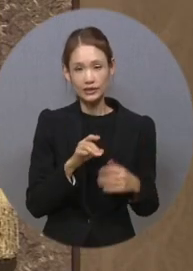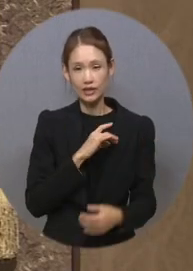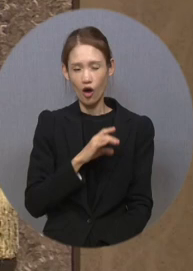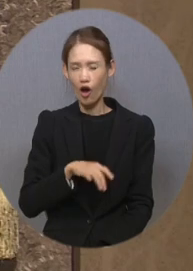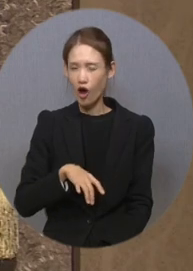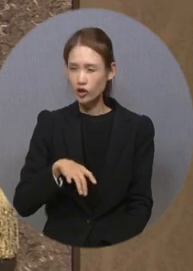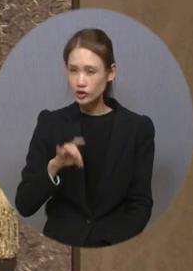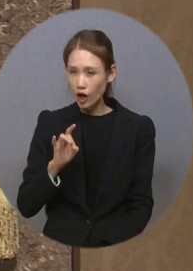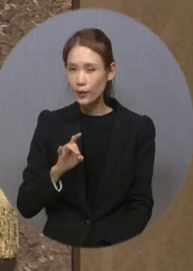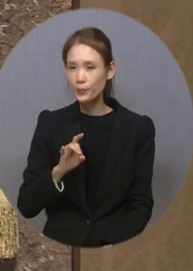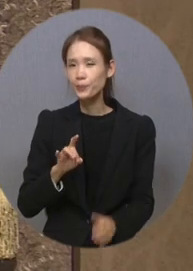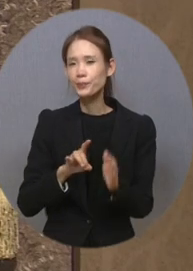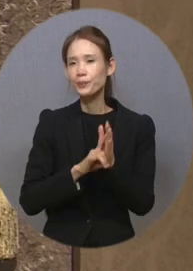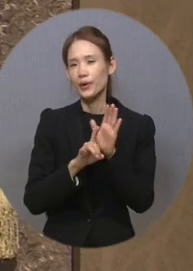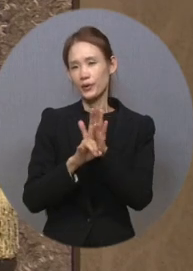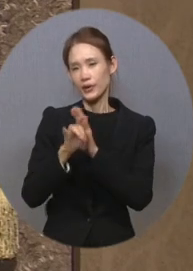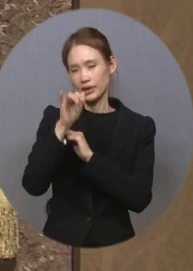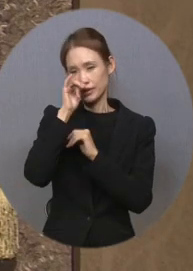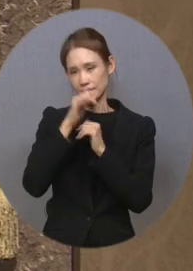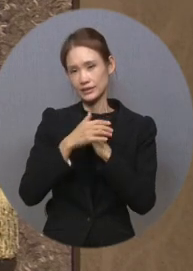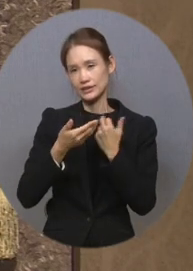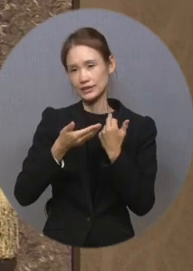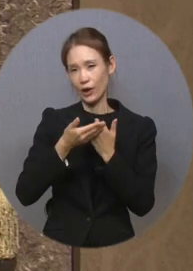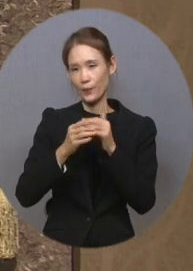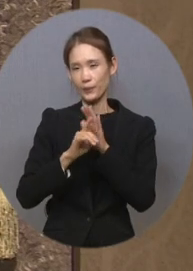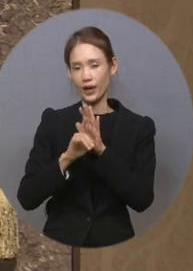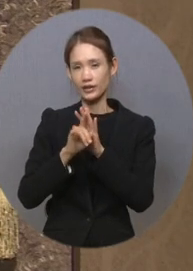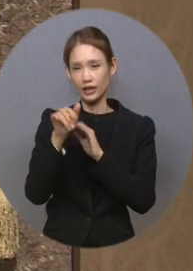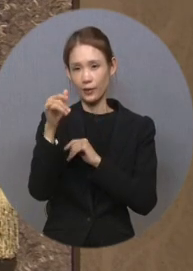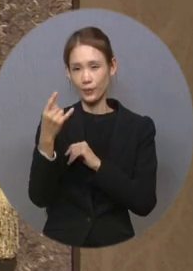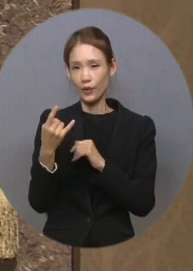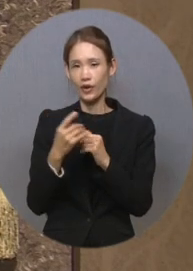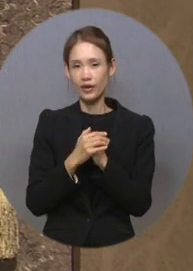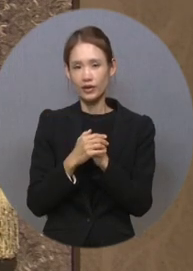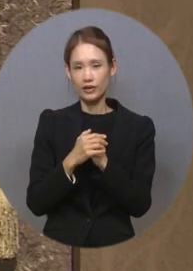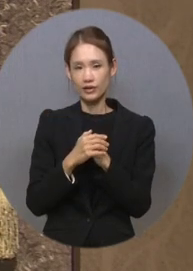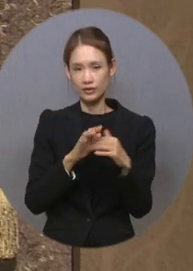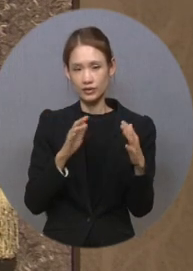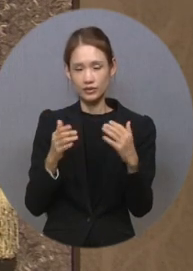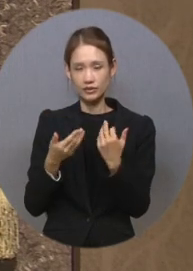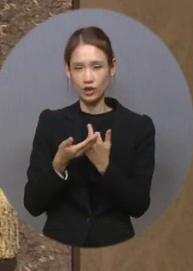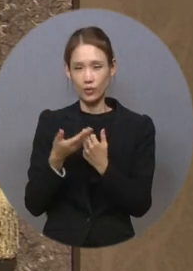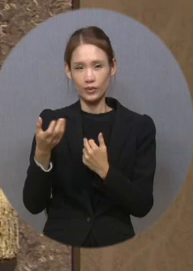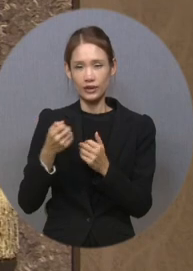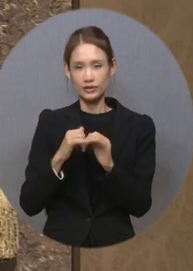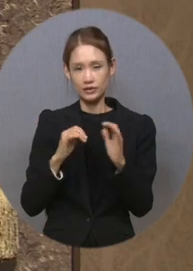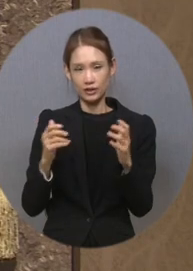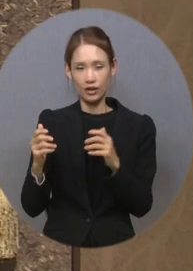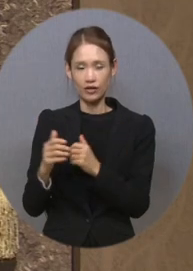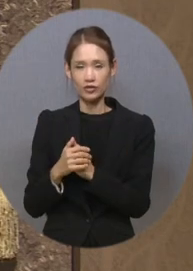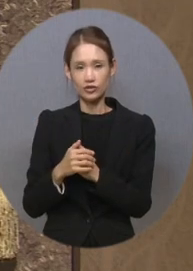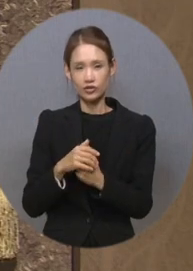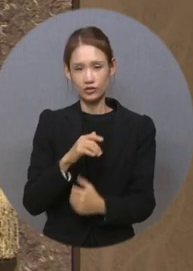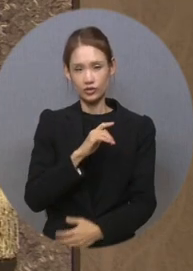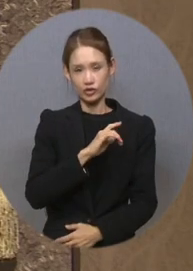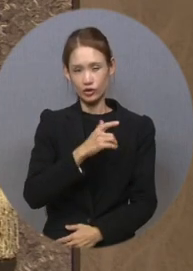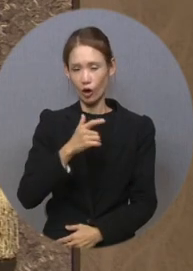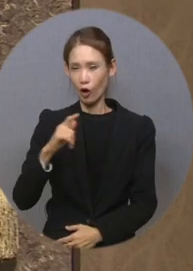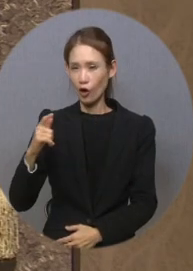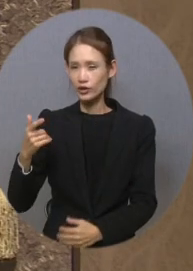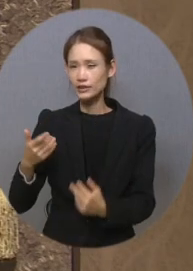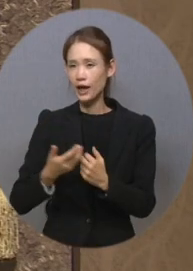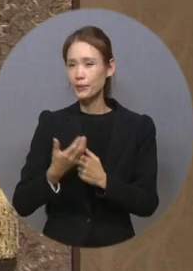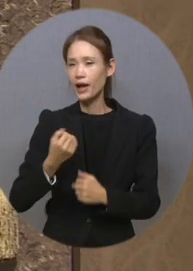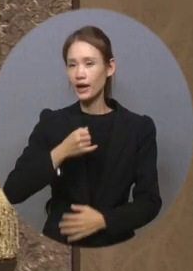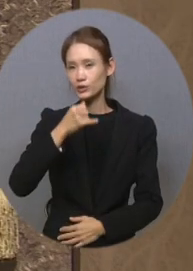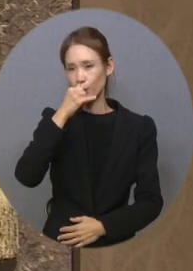하는 섬 박람회거든요. 네. 그러니까 세계 이제 섬을 가진 나라들이 여러 가지 섬이